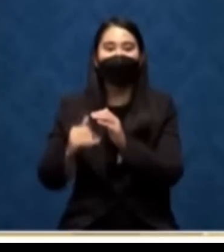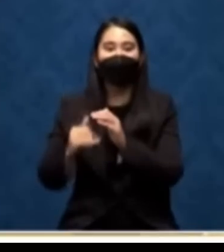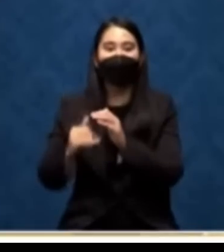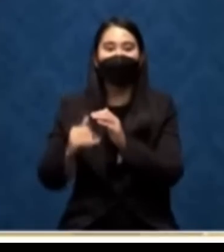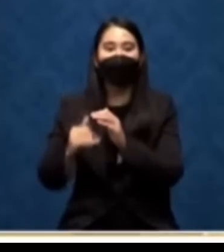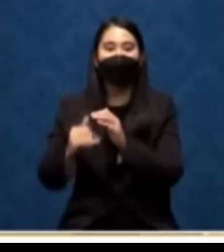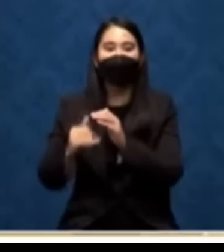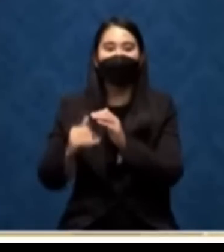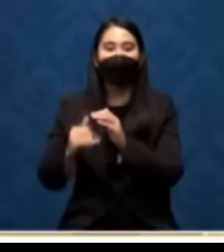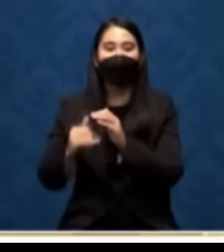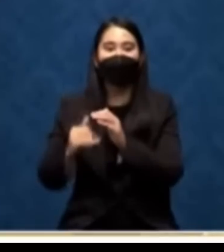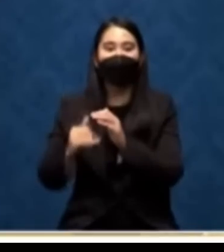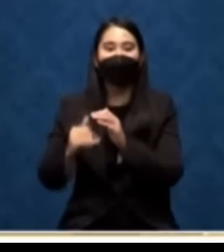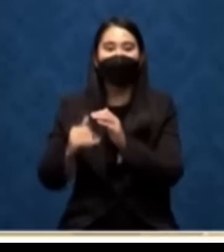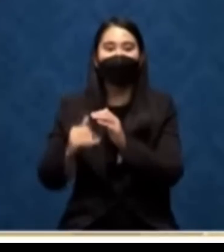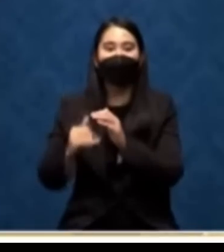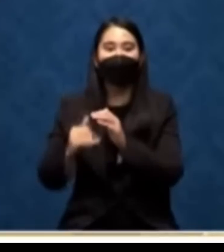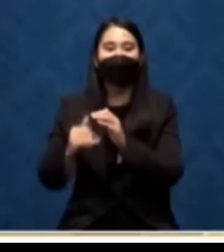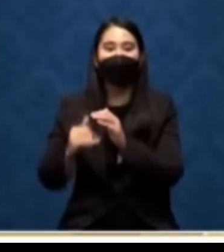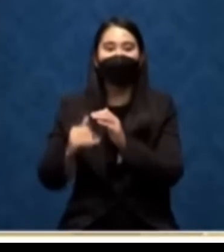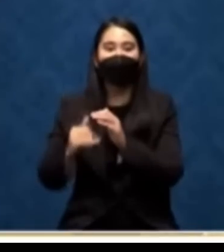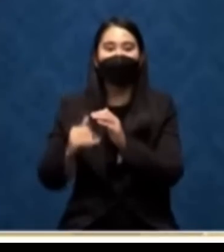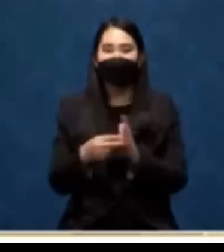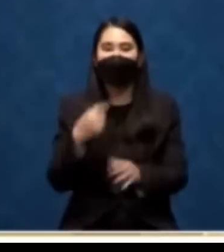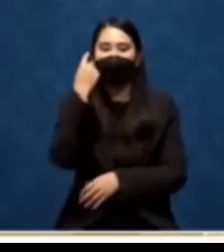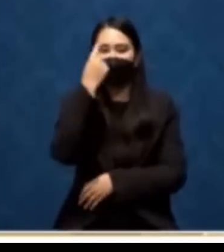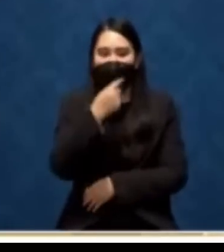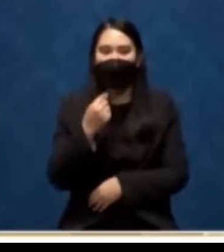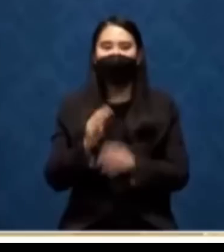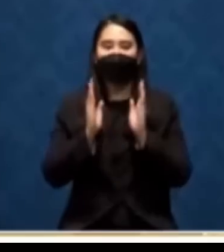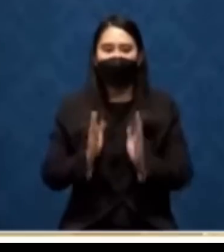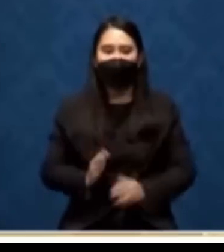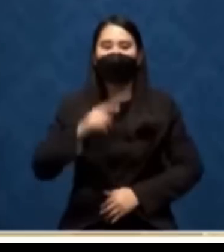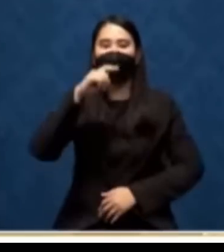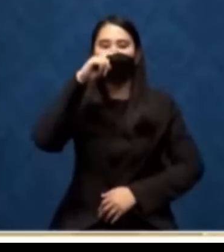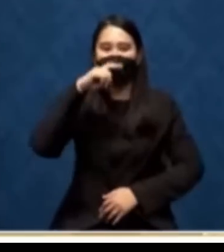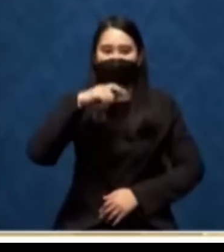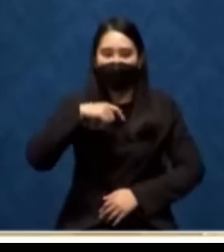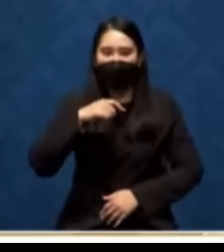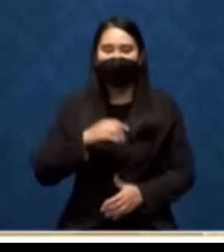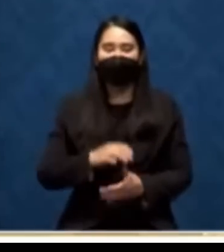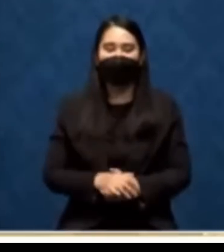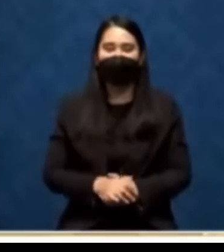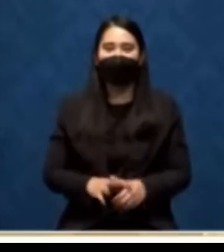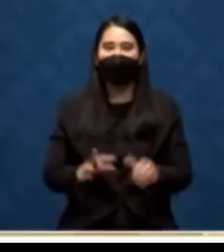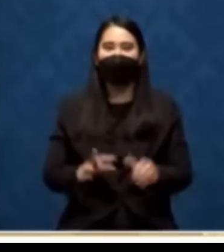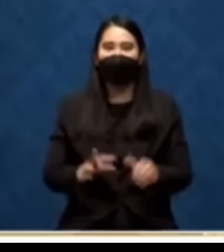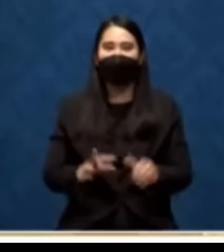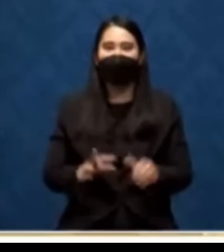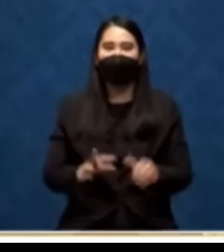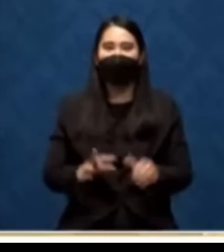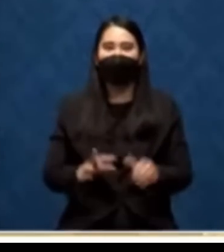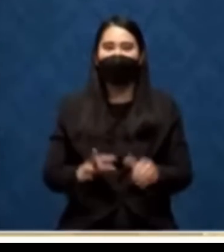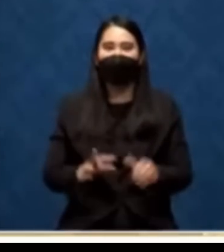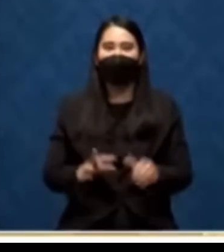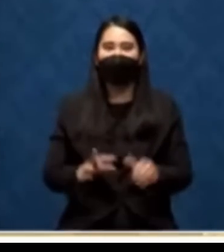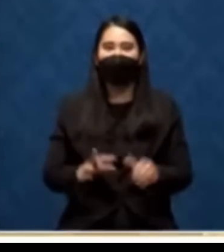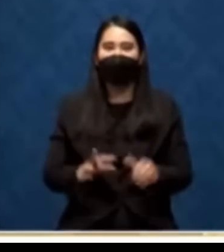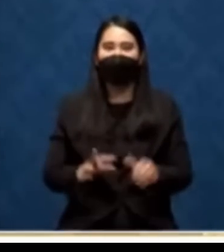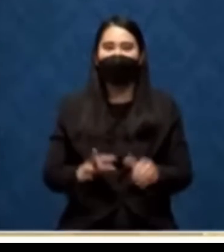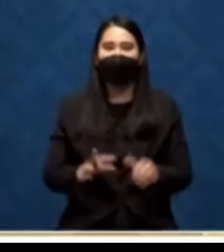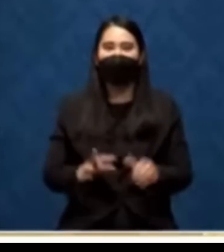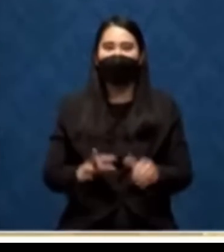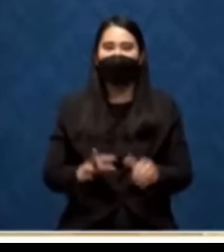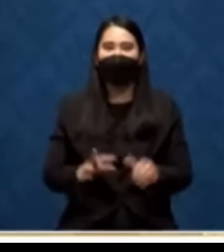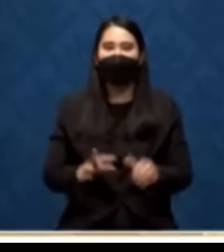าโตเอากลับเป็นคนไทยด้วยกันนี่คือพวกไทยเทาที่เปิดบ้